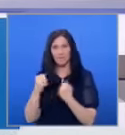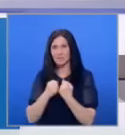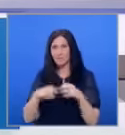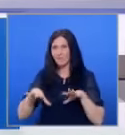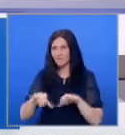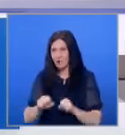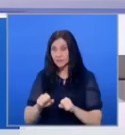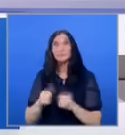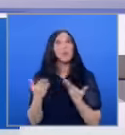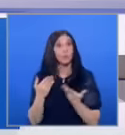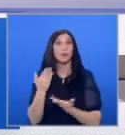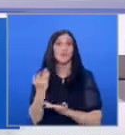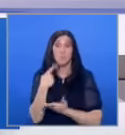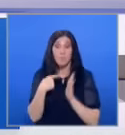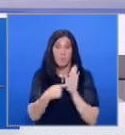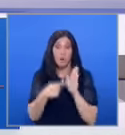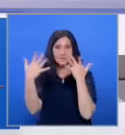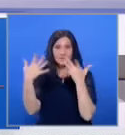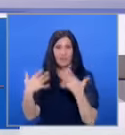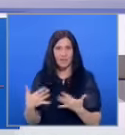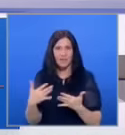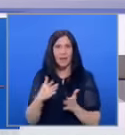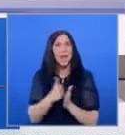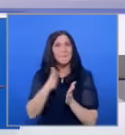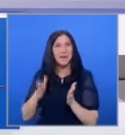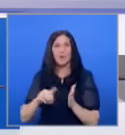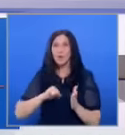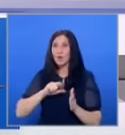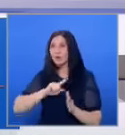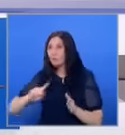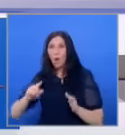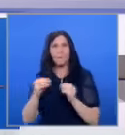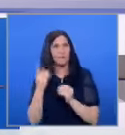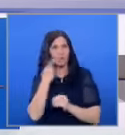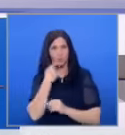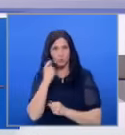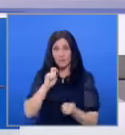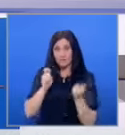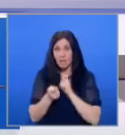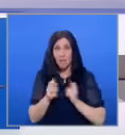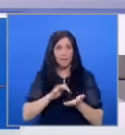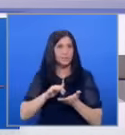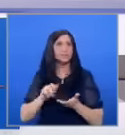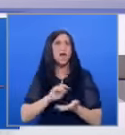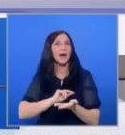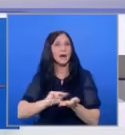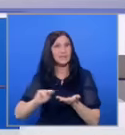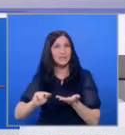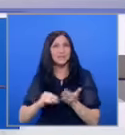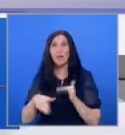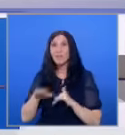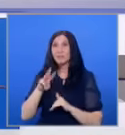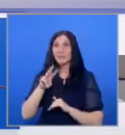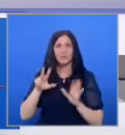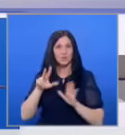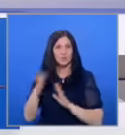власт. И ето какво показват данните. В периода януари-април миналата година смените на адресна регистрация са били над 38